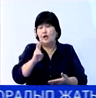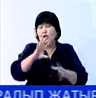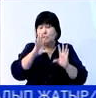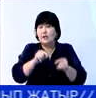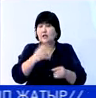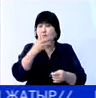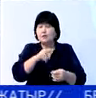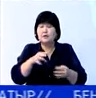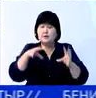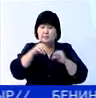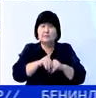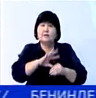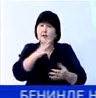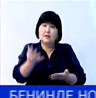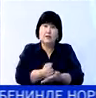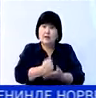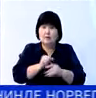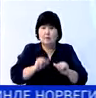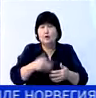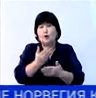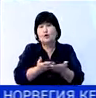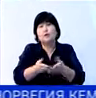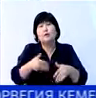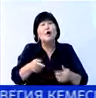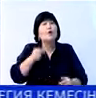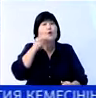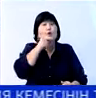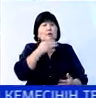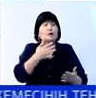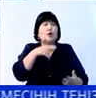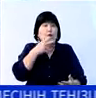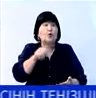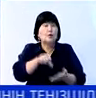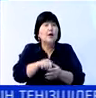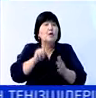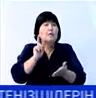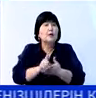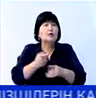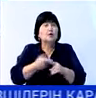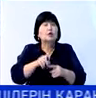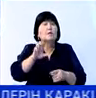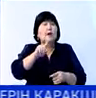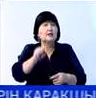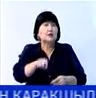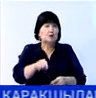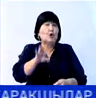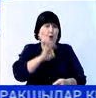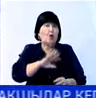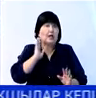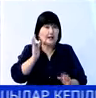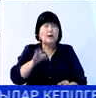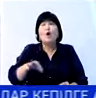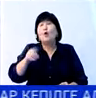минутты құрайтын уақытқа келтіреді дегендей ұсыныс білдіріп отыр. Оның тиімді жерлерін көріп отырып, енді міндетті түрде осы базаны қолданамыз. Бүгінде